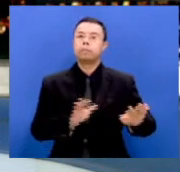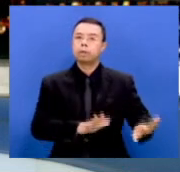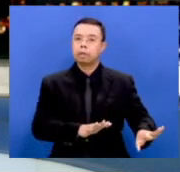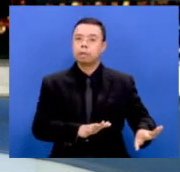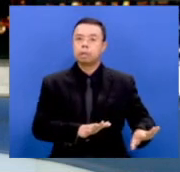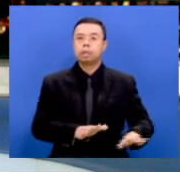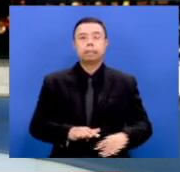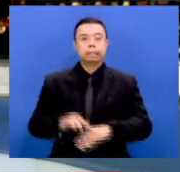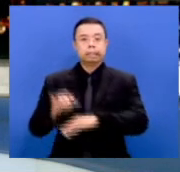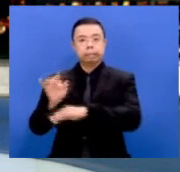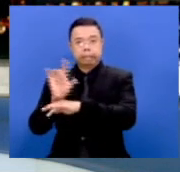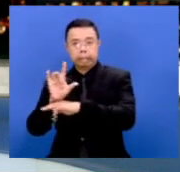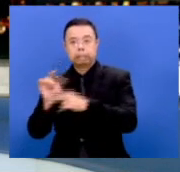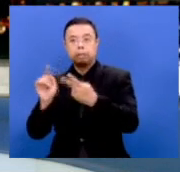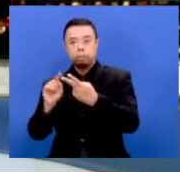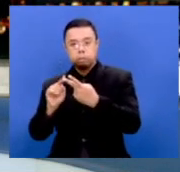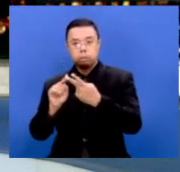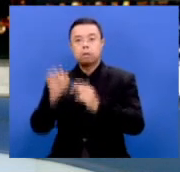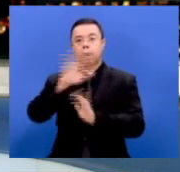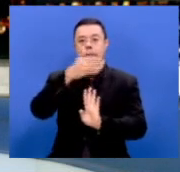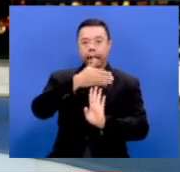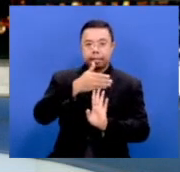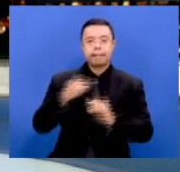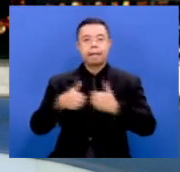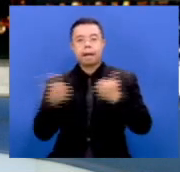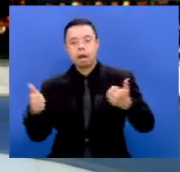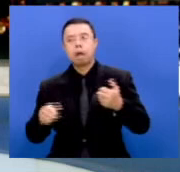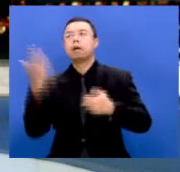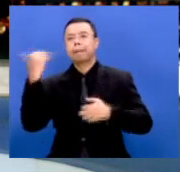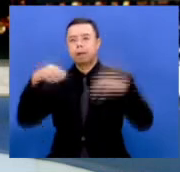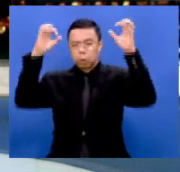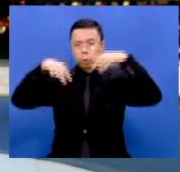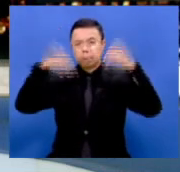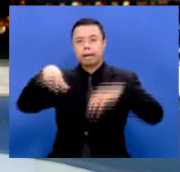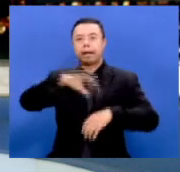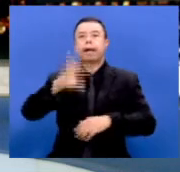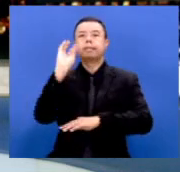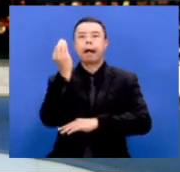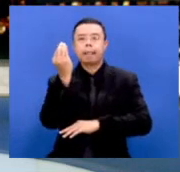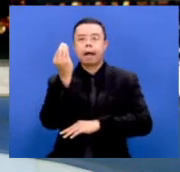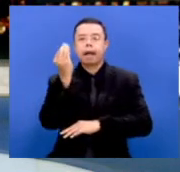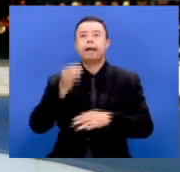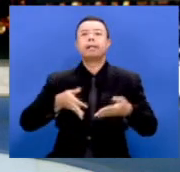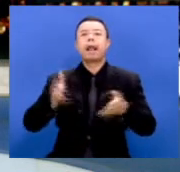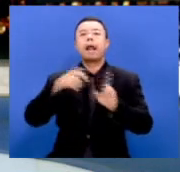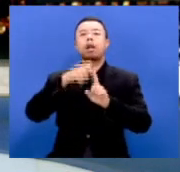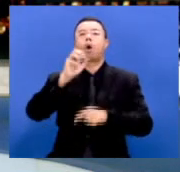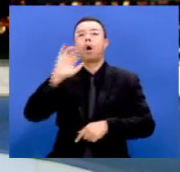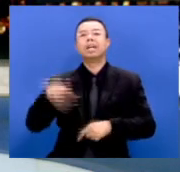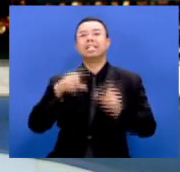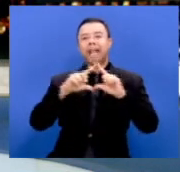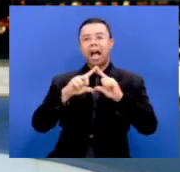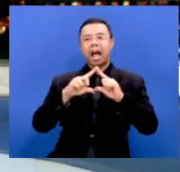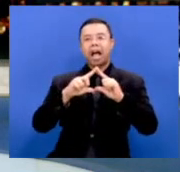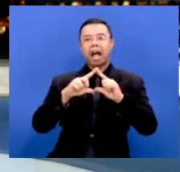Tak hanya di Bekasi dan Tangerang, hujan lebat yang mengguyur kota Jakarta pada Kamis siang membuat jalan Mangga Koja Jakarta Utara juga terendam